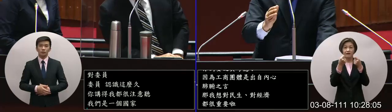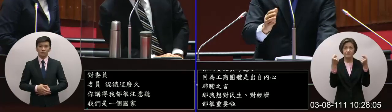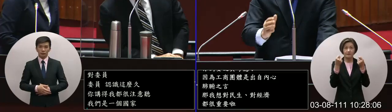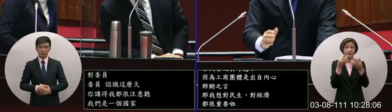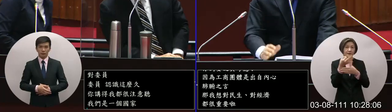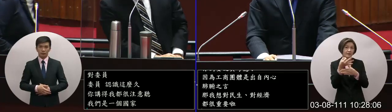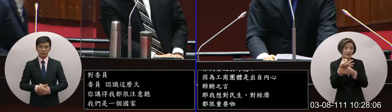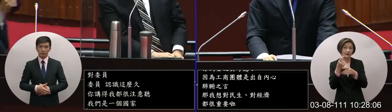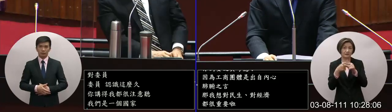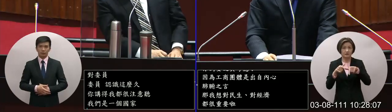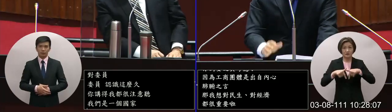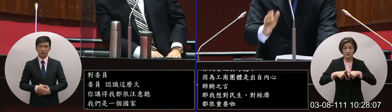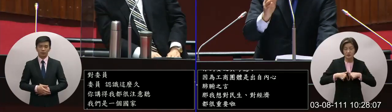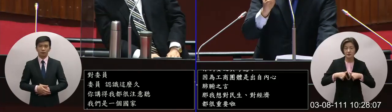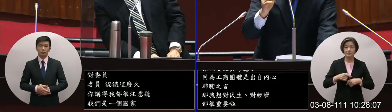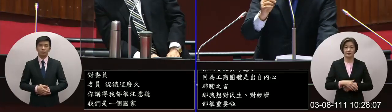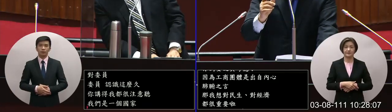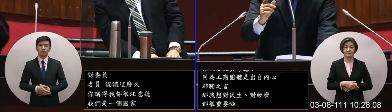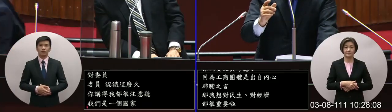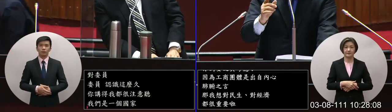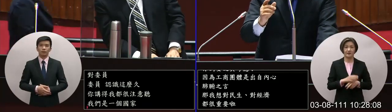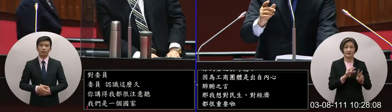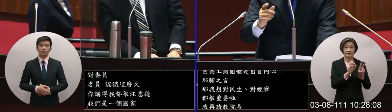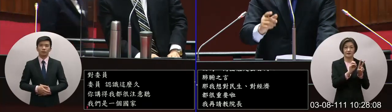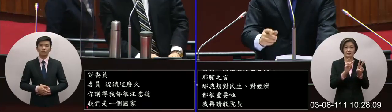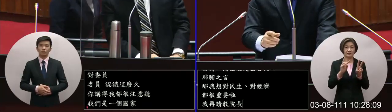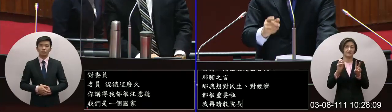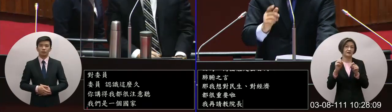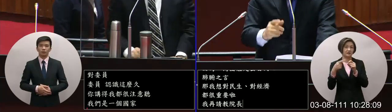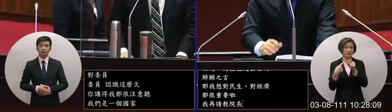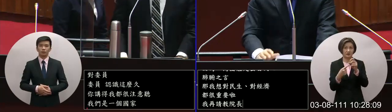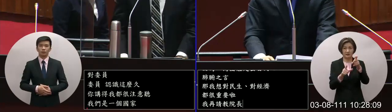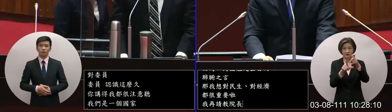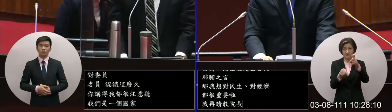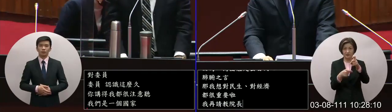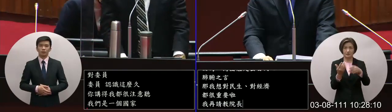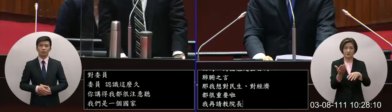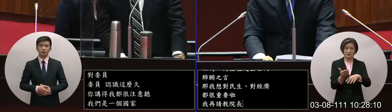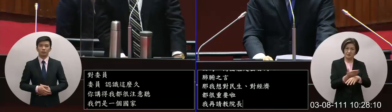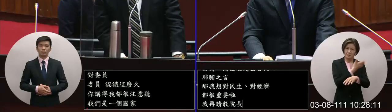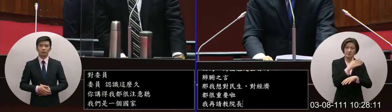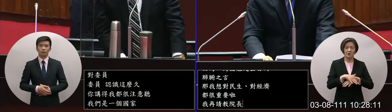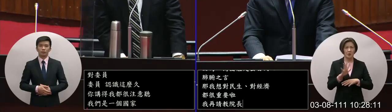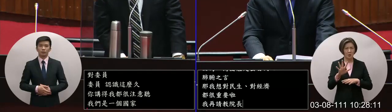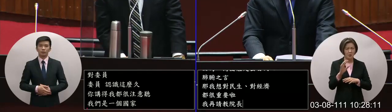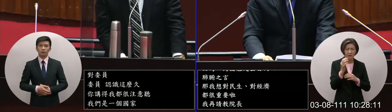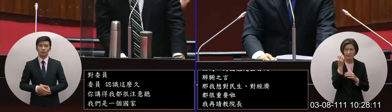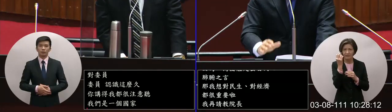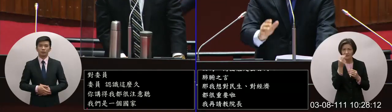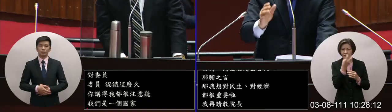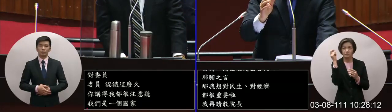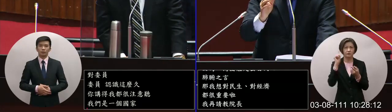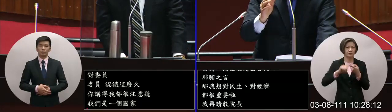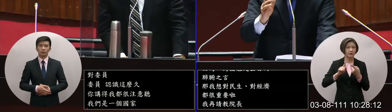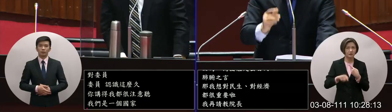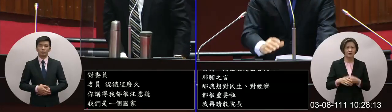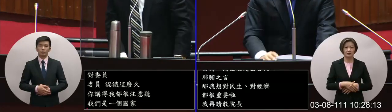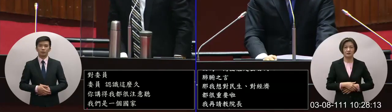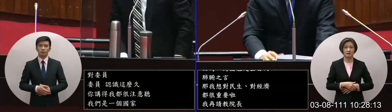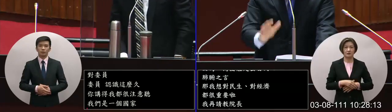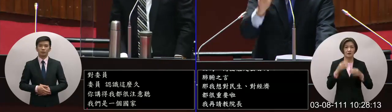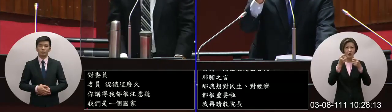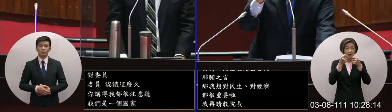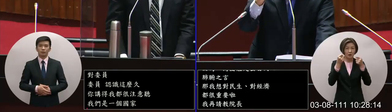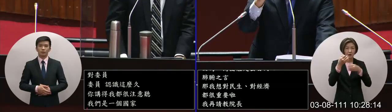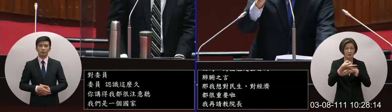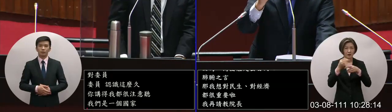高端股票哦，确实2020年11月以来有交易异常。贵买中心哦哦，这种状